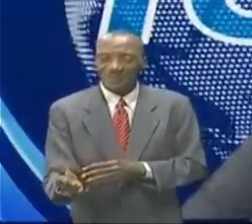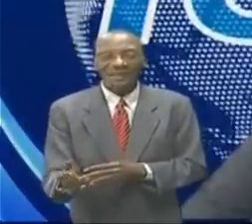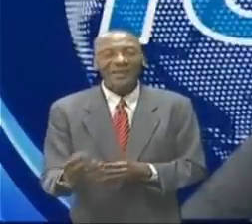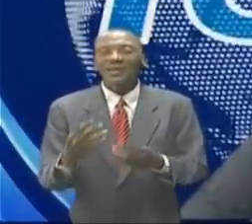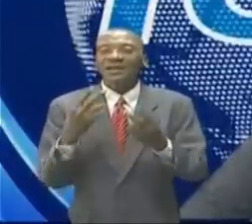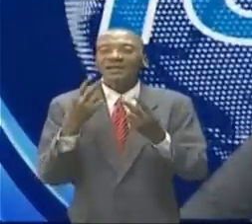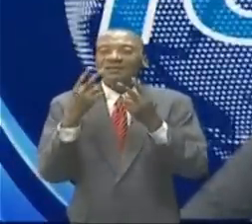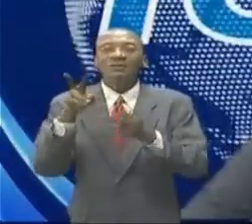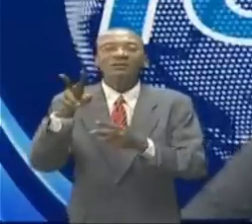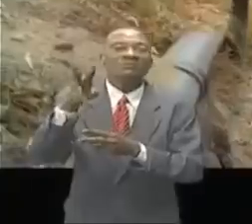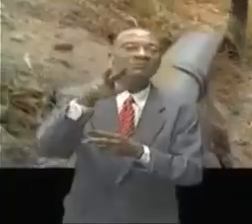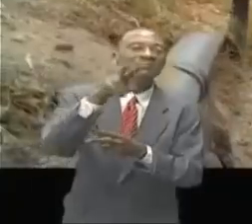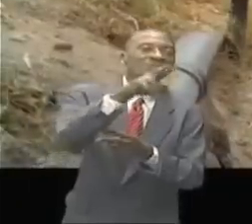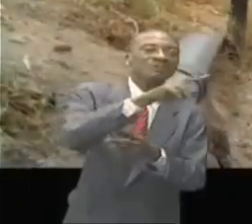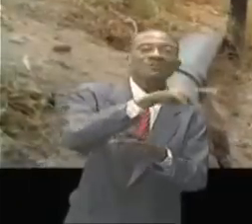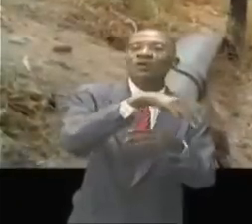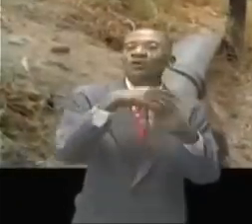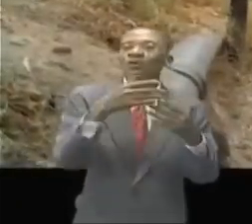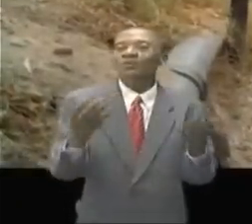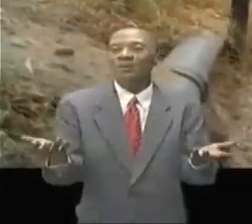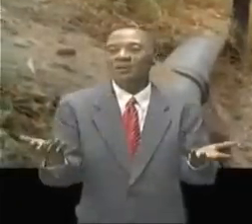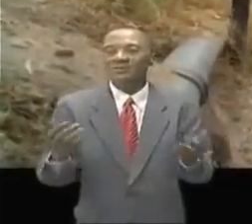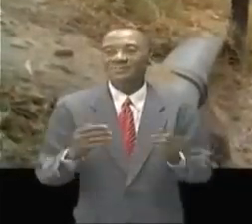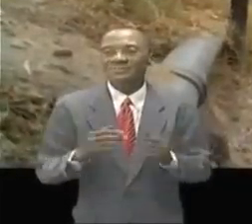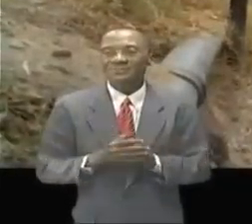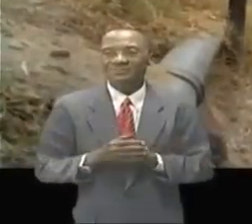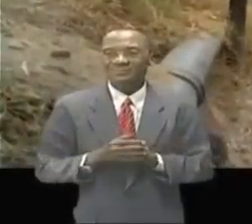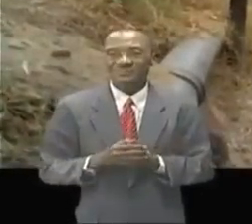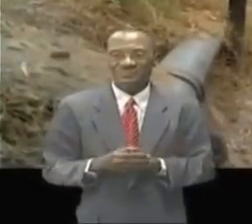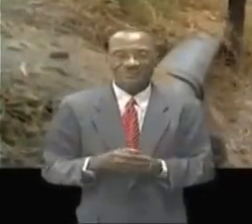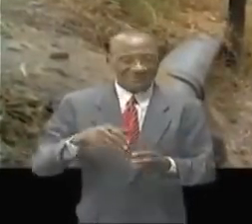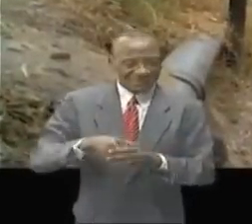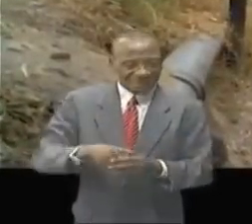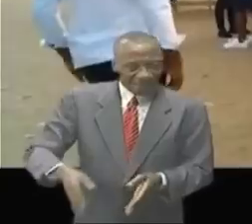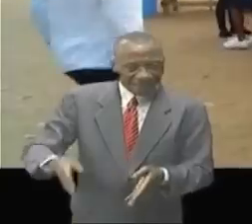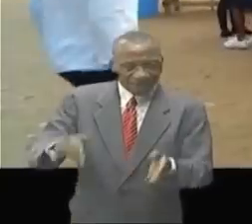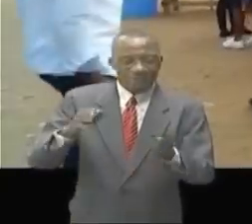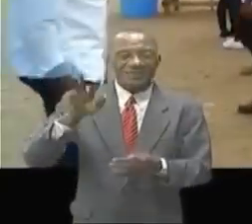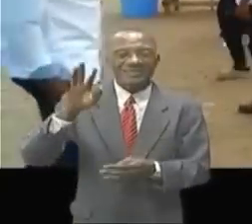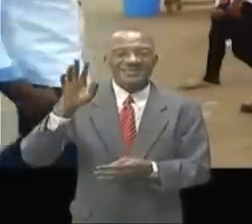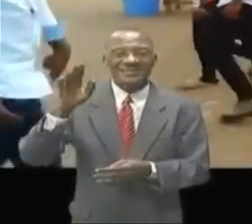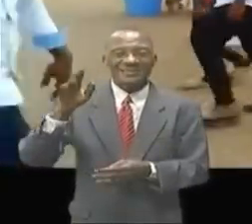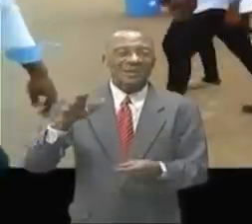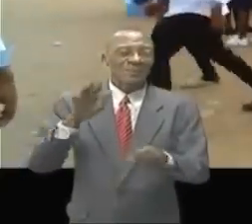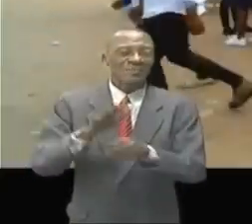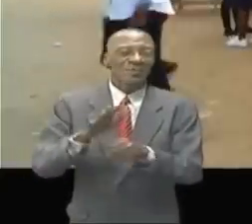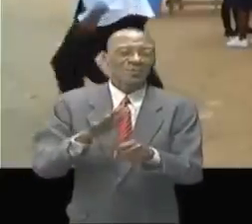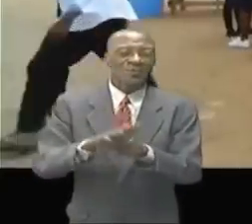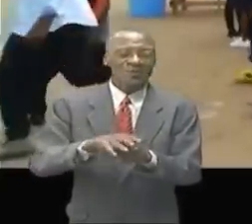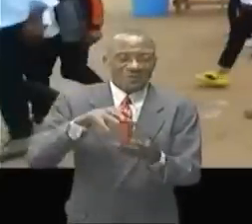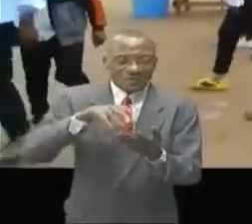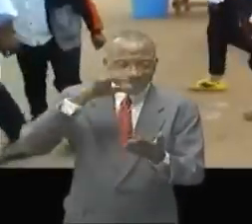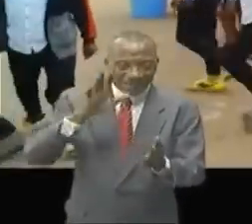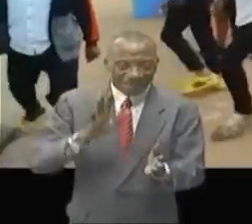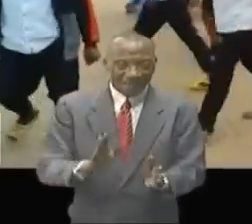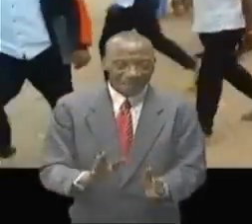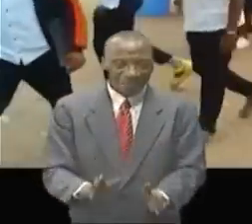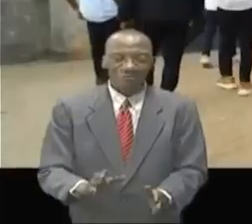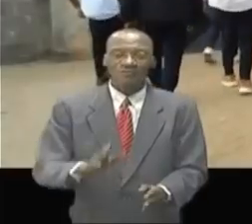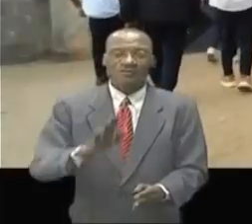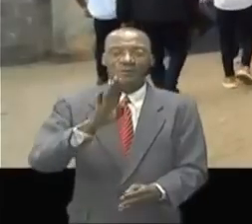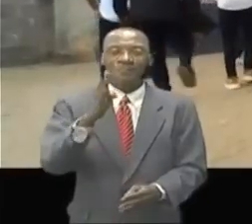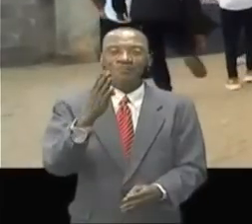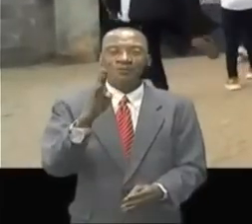étaient sur terrain. Des avenues de Kinshasa parsemées de bleu et blanc, un reflet qui s'étend dans l'ensemble du territoire